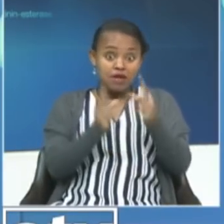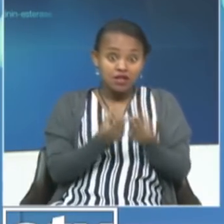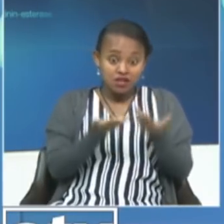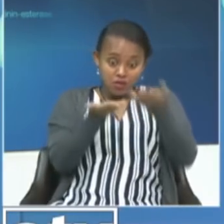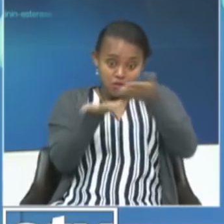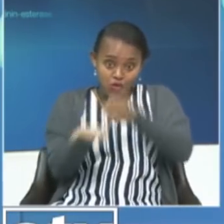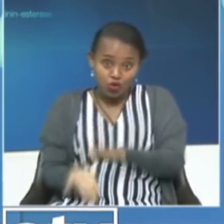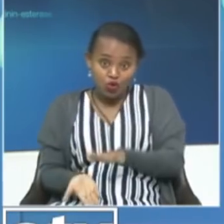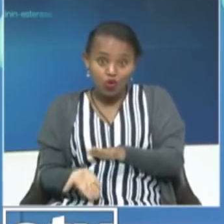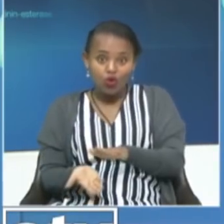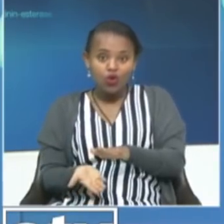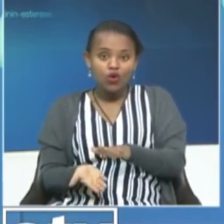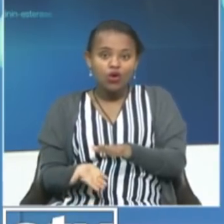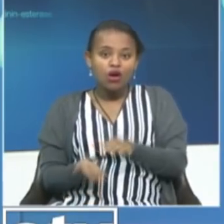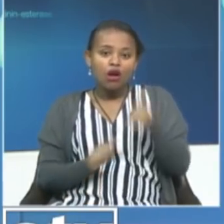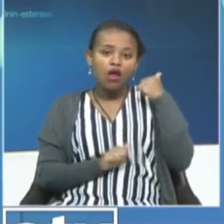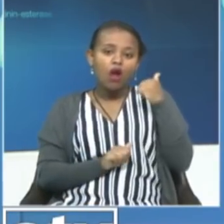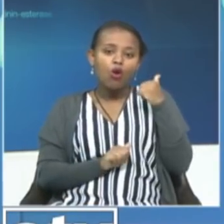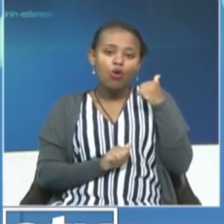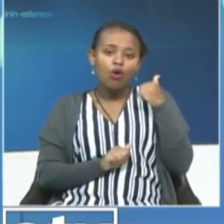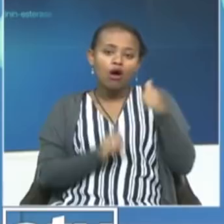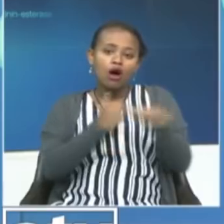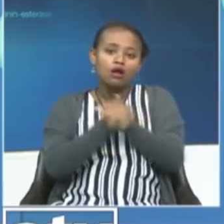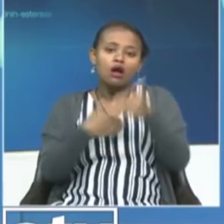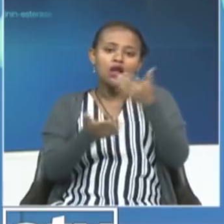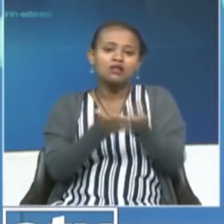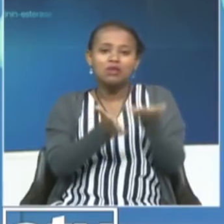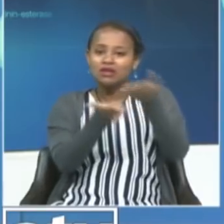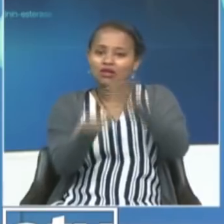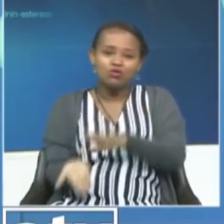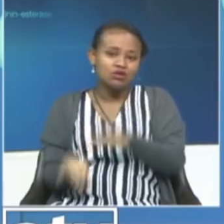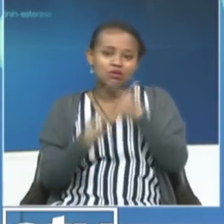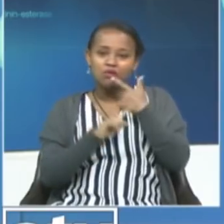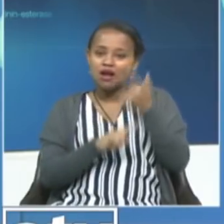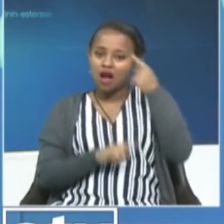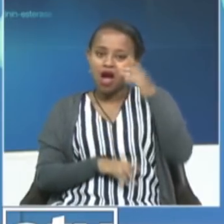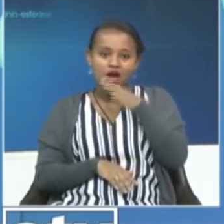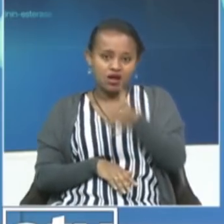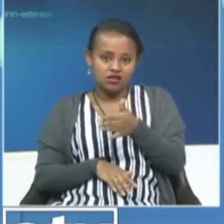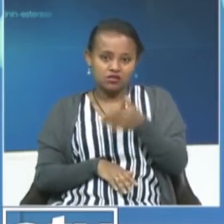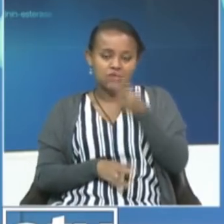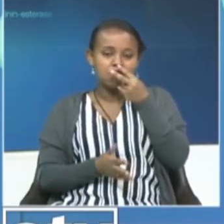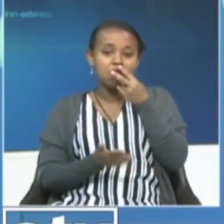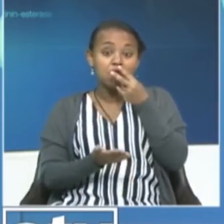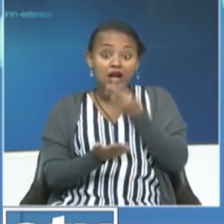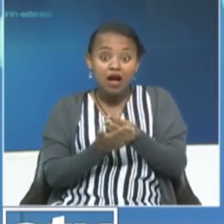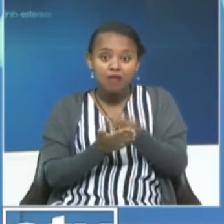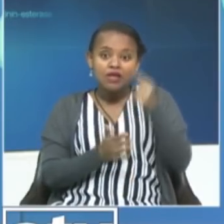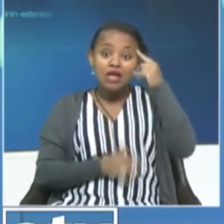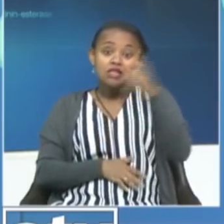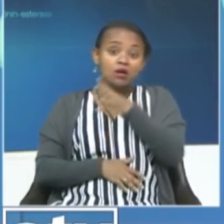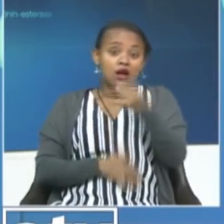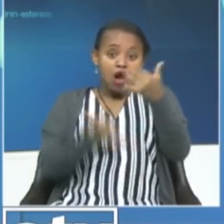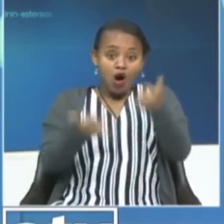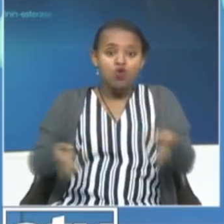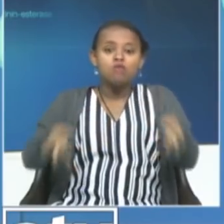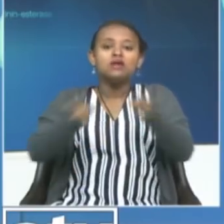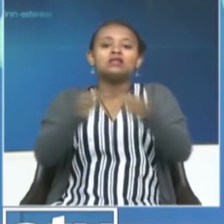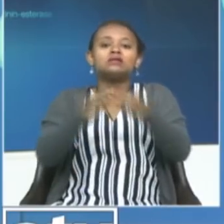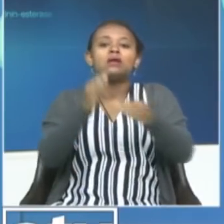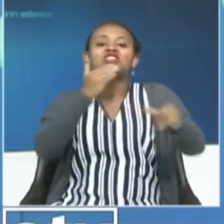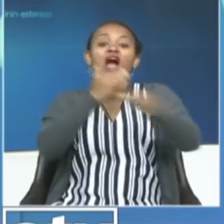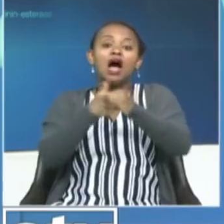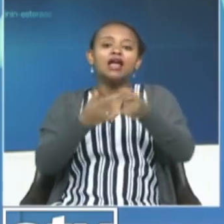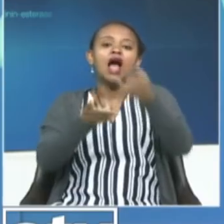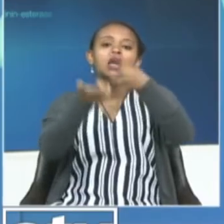ሞቶ ሲሞት ሌላው አደጋ ይድረስበት አደጋ ይሙት ብለን አናስብም፣ መልካም እናስባለን። እና አሁን መሰብሰባችን